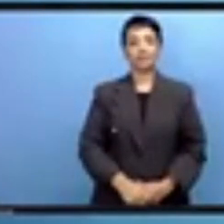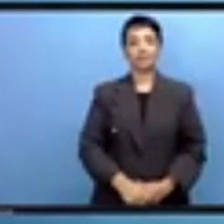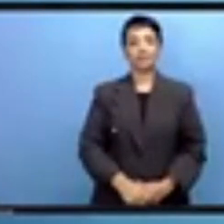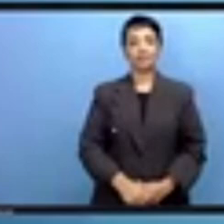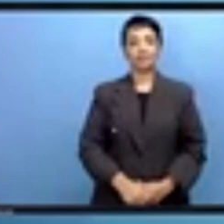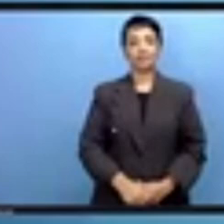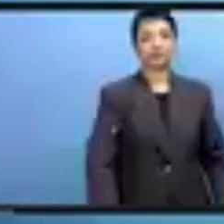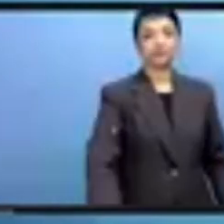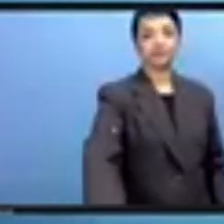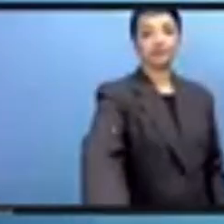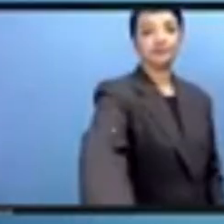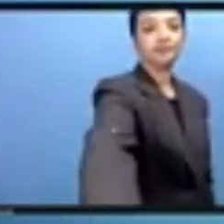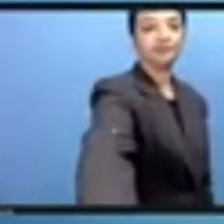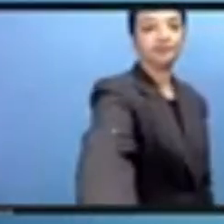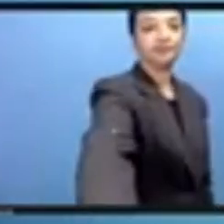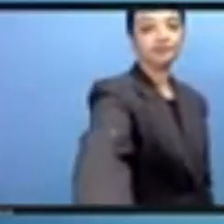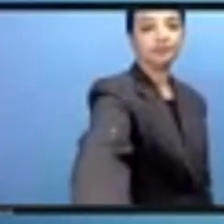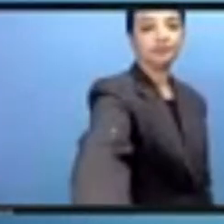那么他是